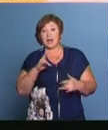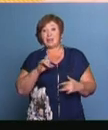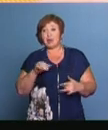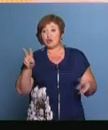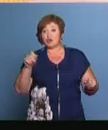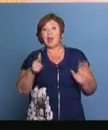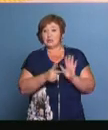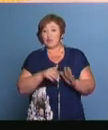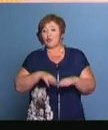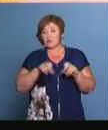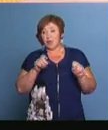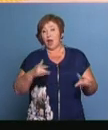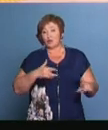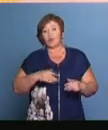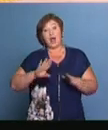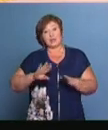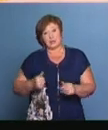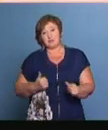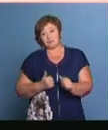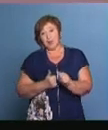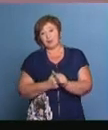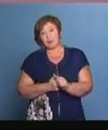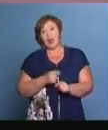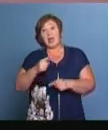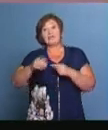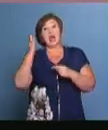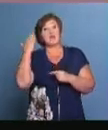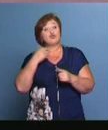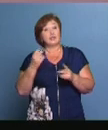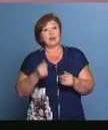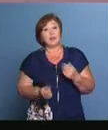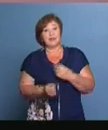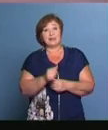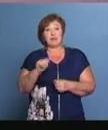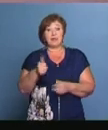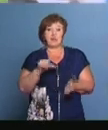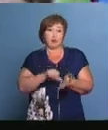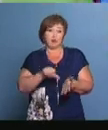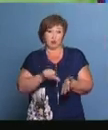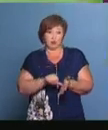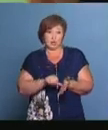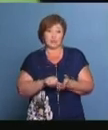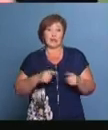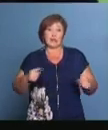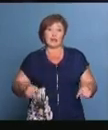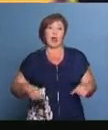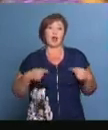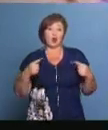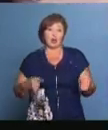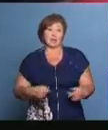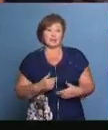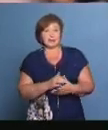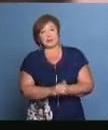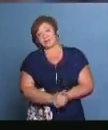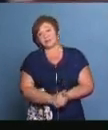профессиональных актеров, остальные на подходе. На прошлой неделе в коллективе появилась первая участница на коляске. Елена Керн, Руслан